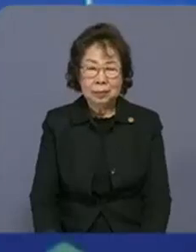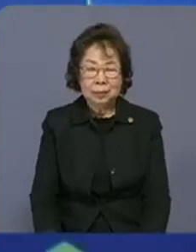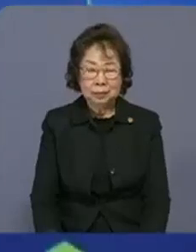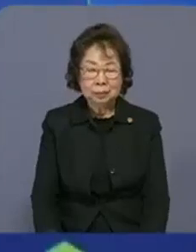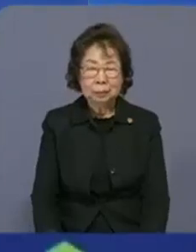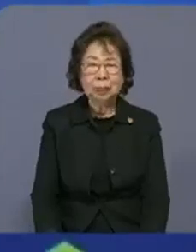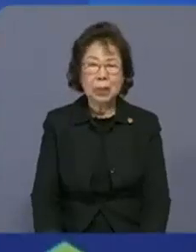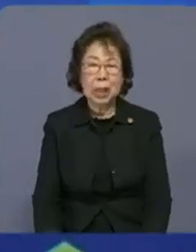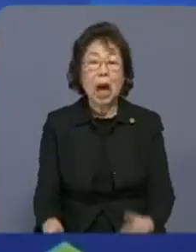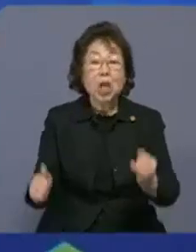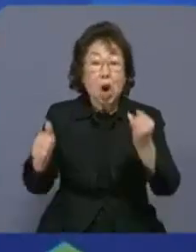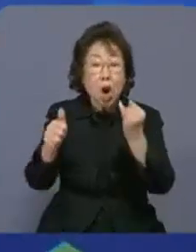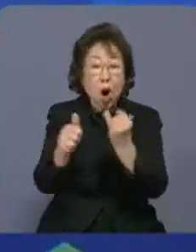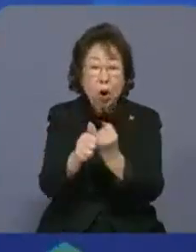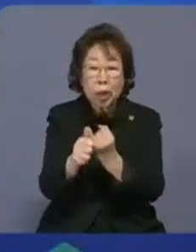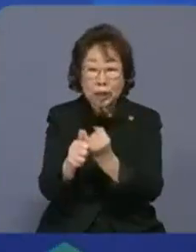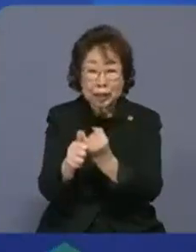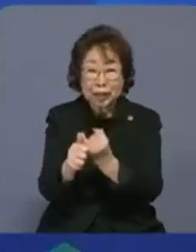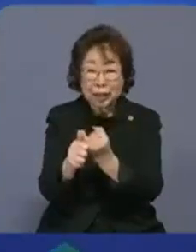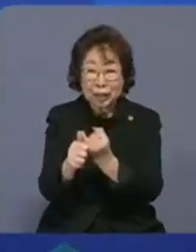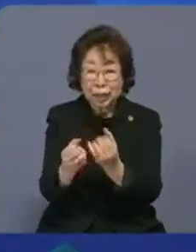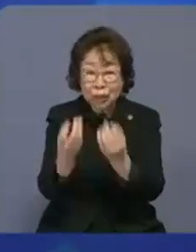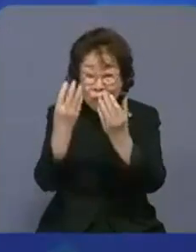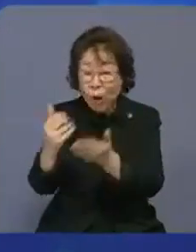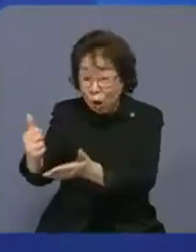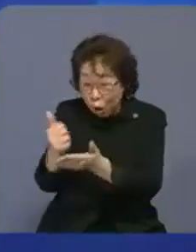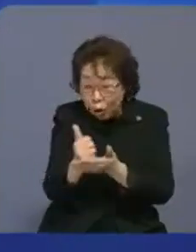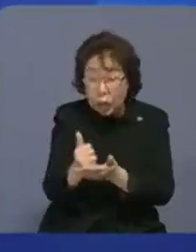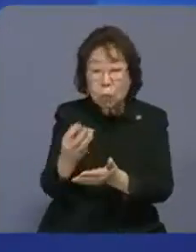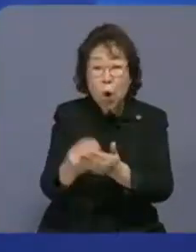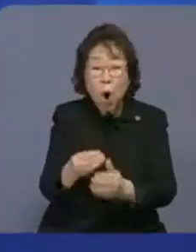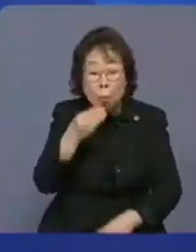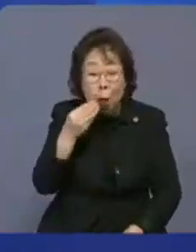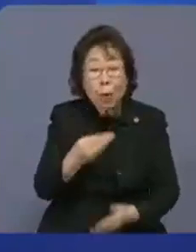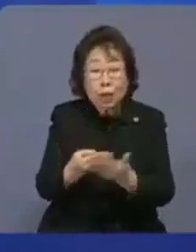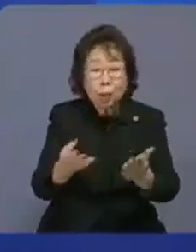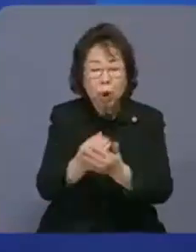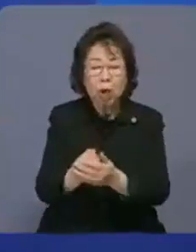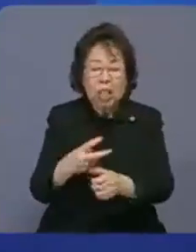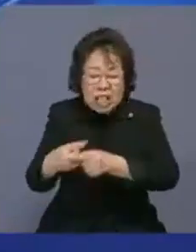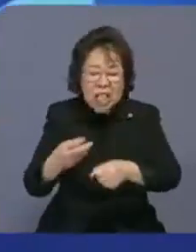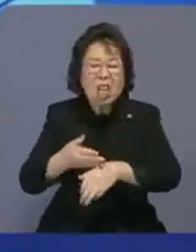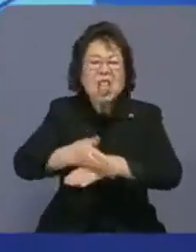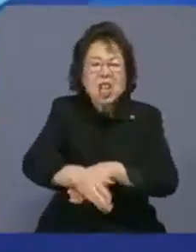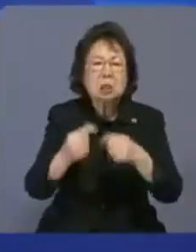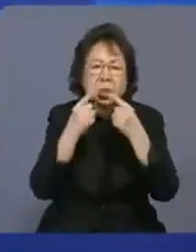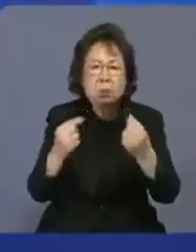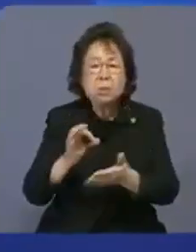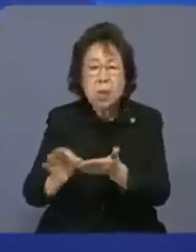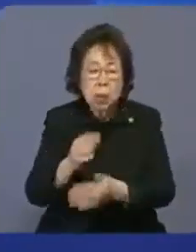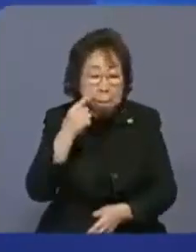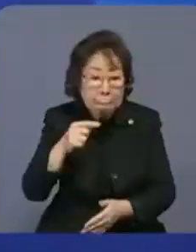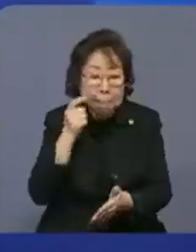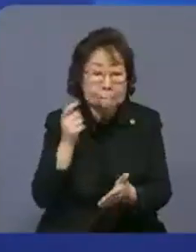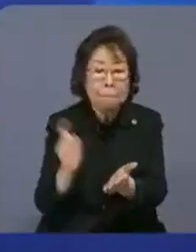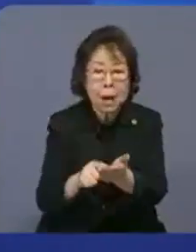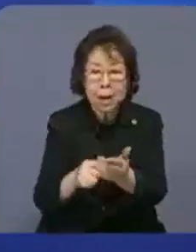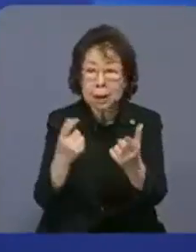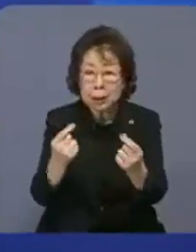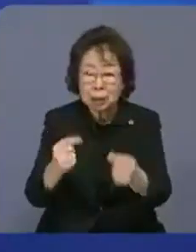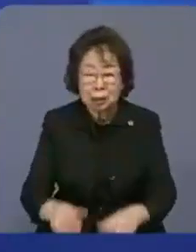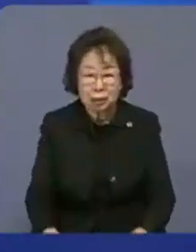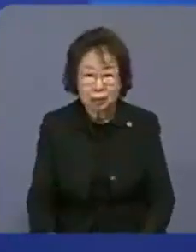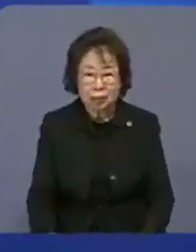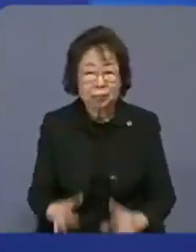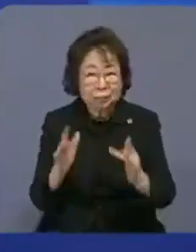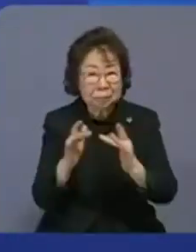어 주로 예식장 하객들이 이용하는 b 편 식당이 유통기한을 최대 2년 이상 넘긴 제품을 사용하다 족발 되었습니다 최근